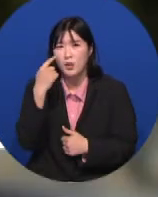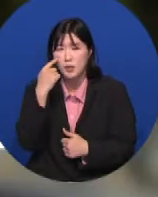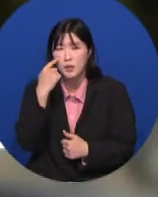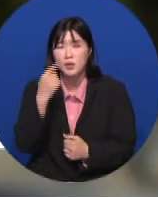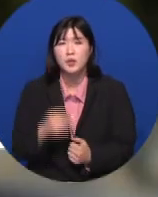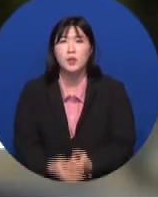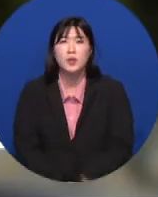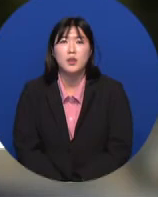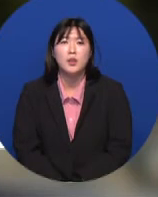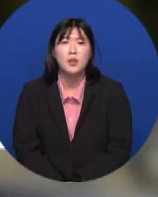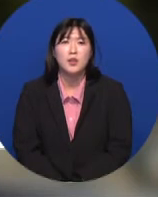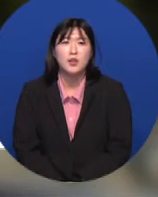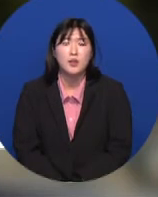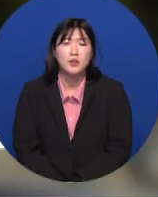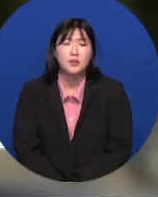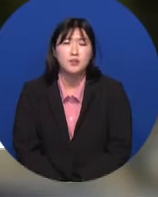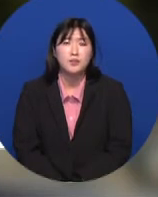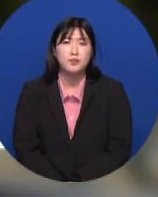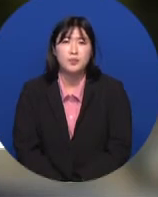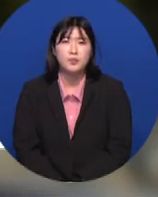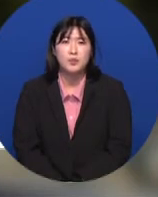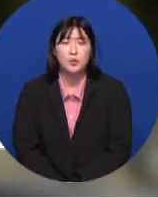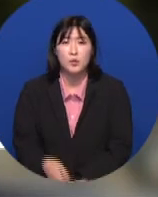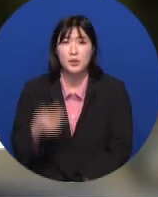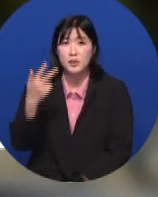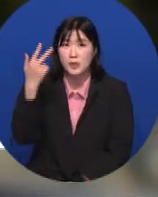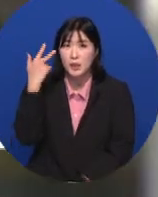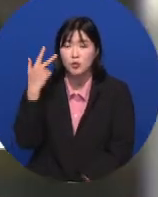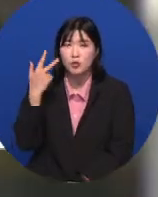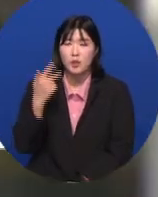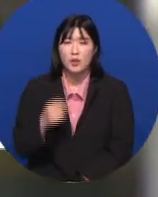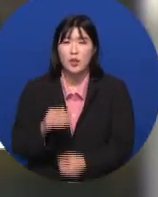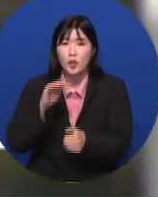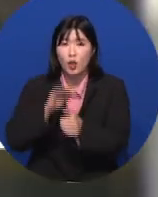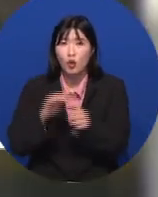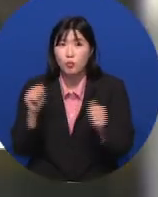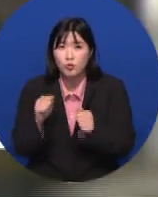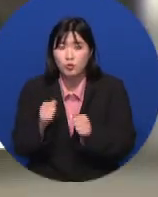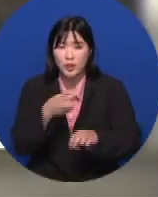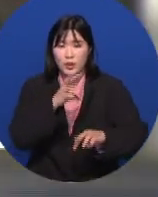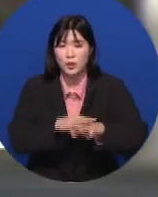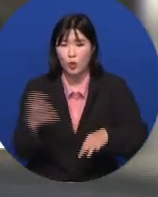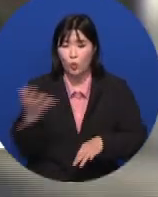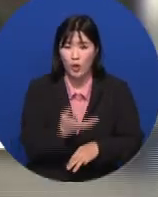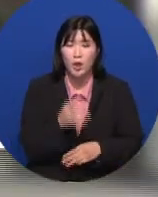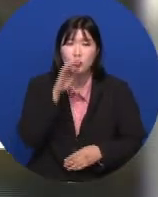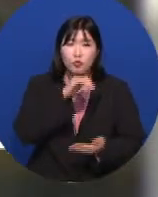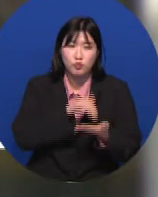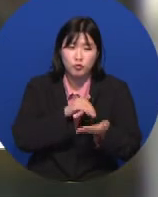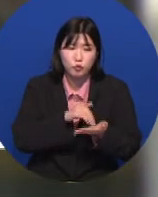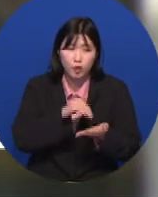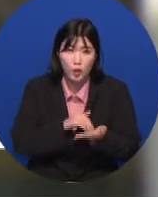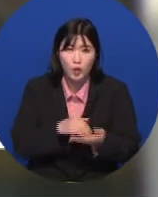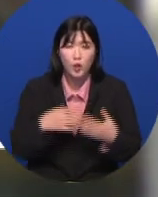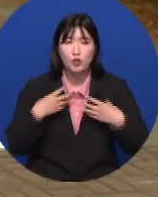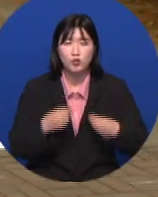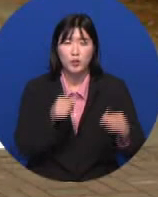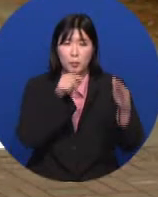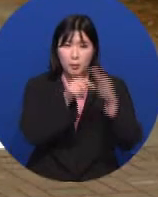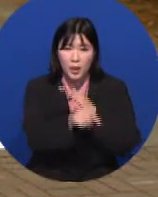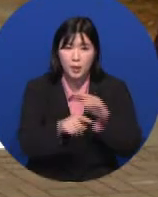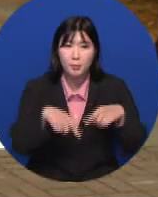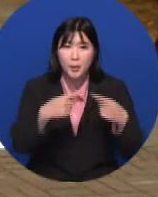밝혔습니다 대전시 렌 특히 지난주 전지훈련을 와 이 온천장에 법은 경북의 한 대학